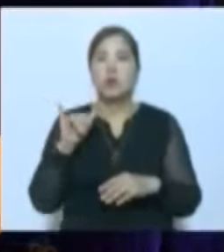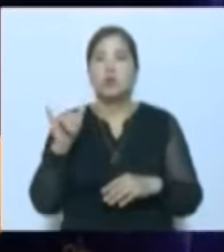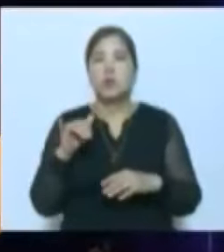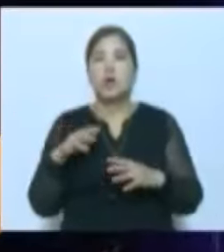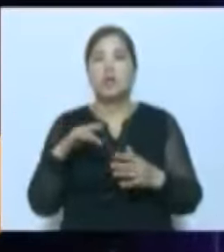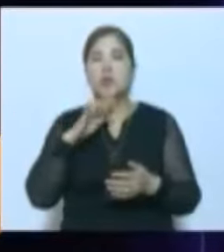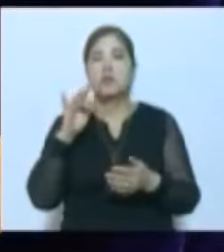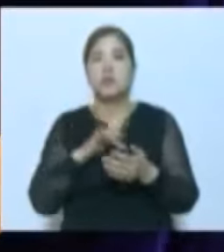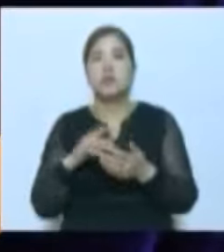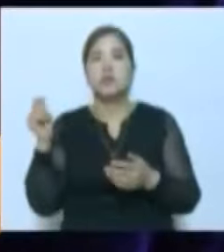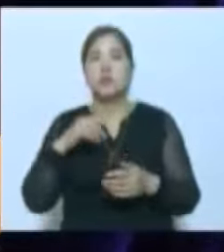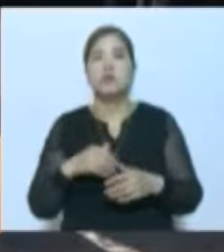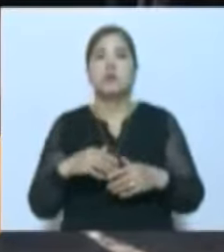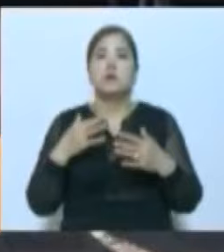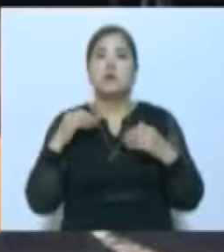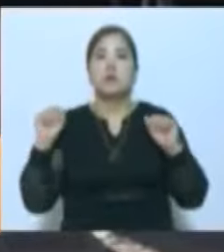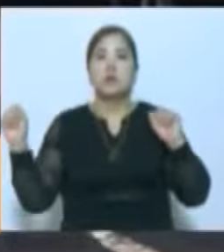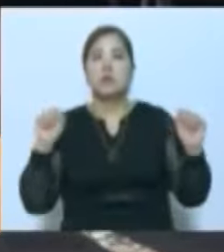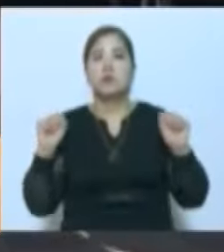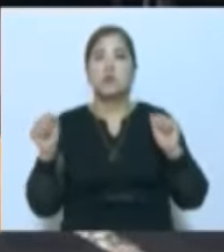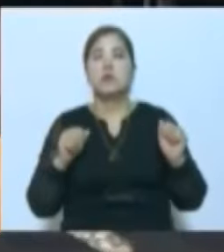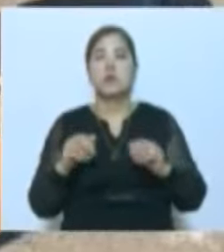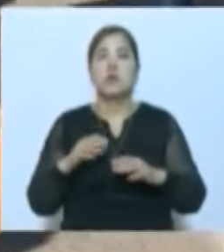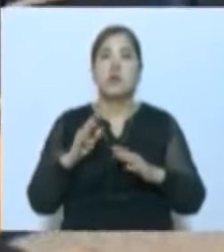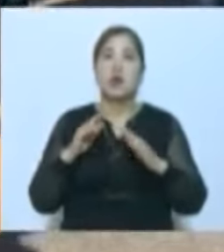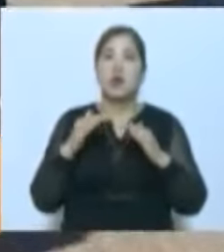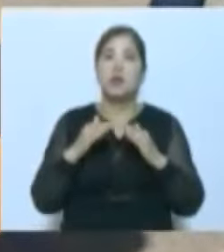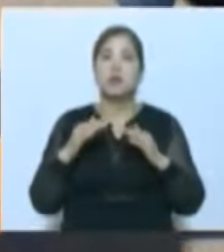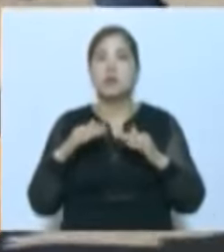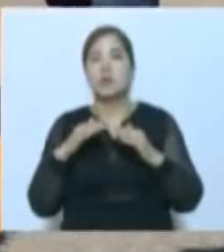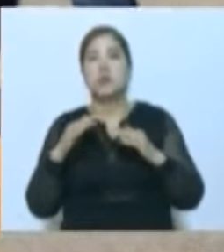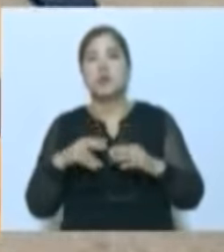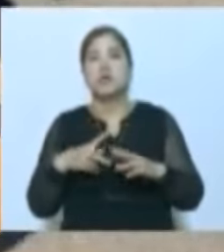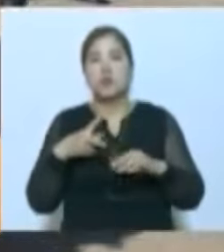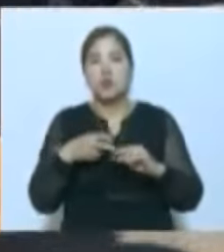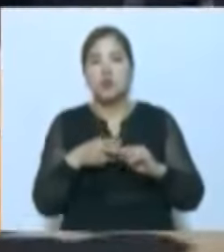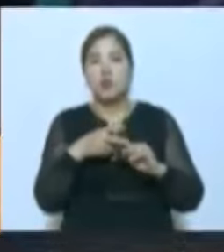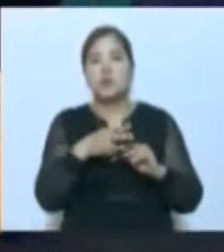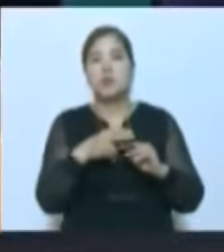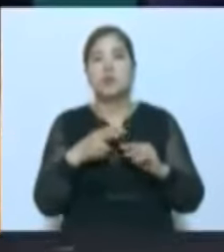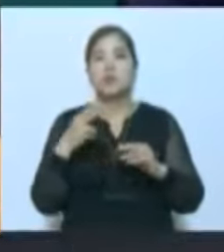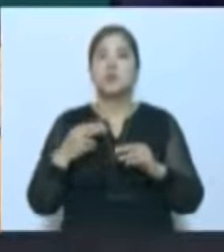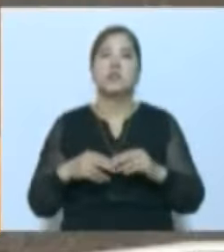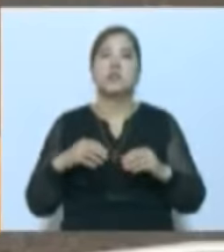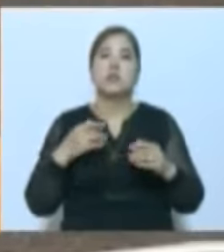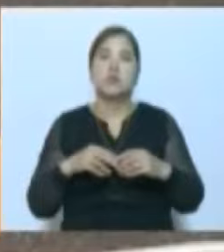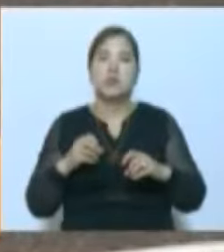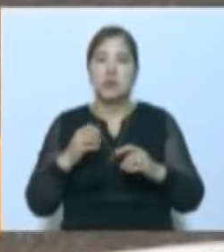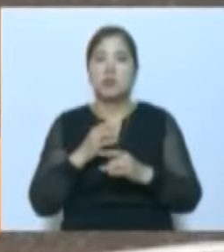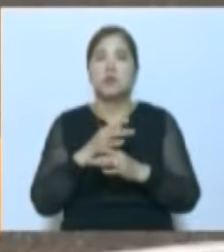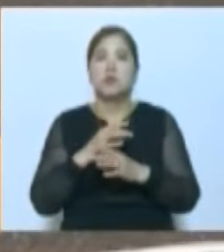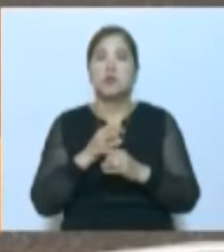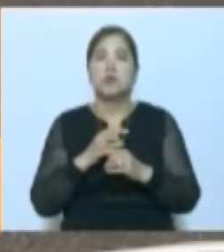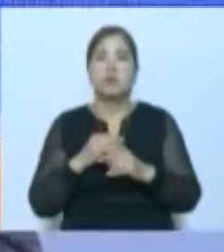по национальным видам спорта. А в комплексе Карашанграх будет организована церемония Цаунгды Кисин, Кюрмюнгды Шишин по разрезанию пут